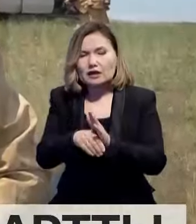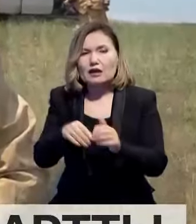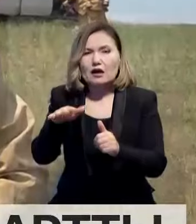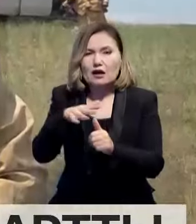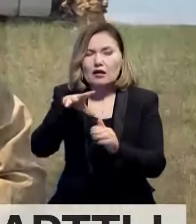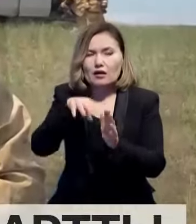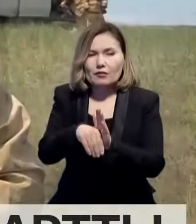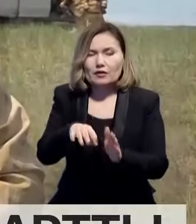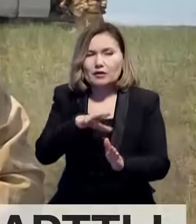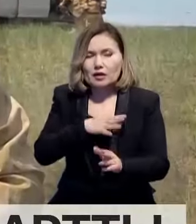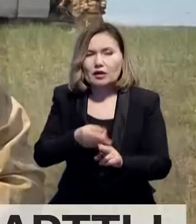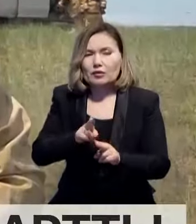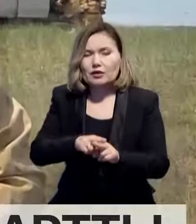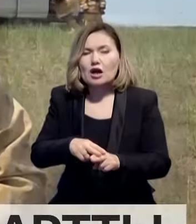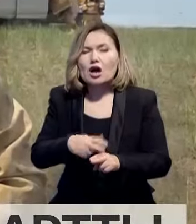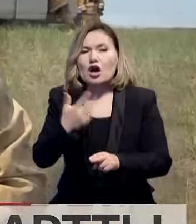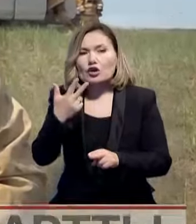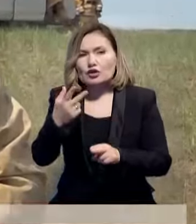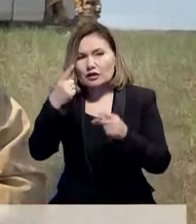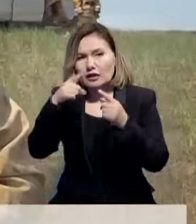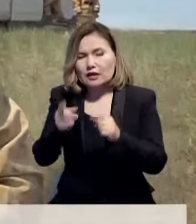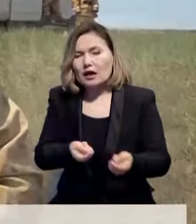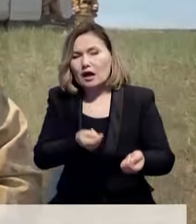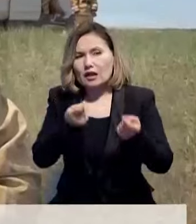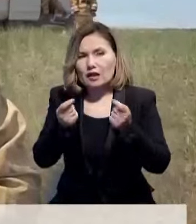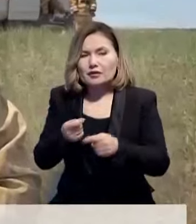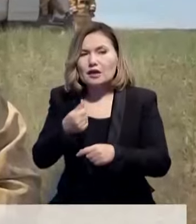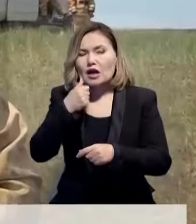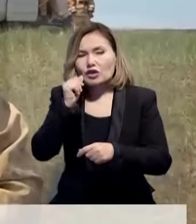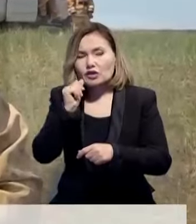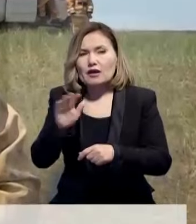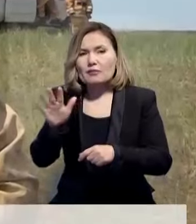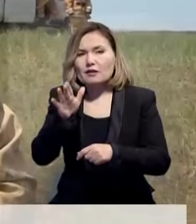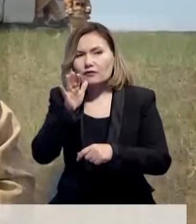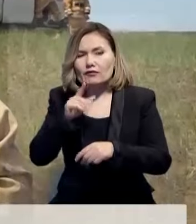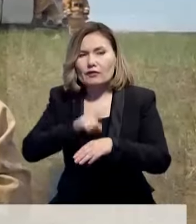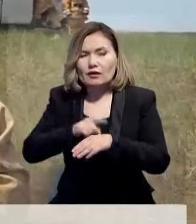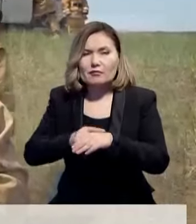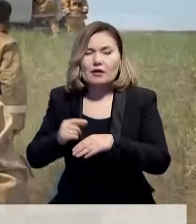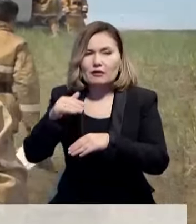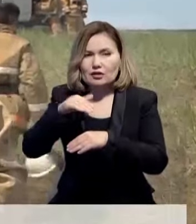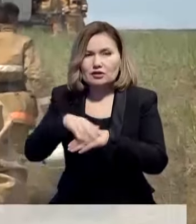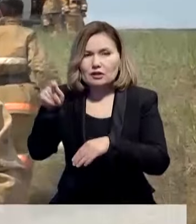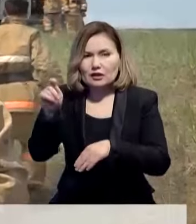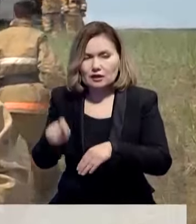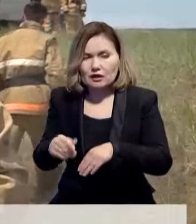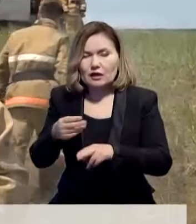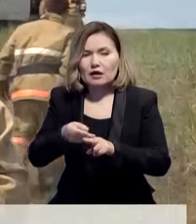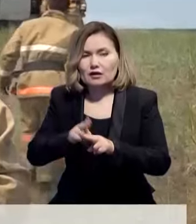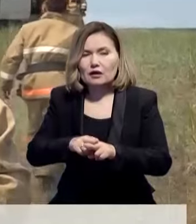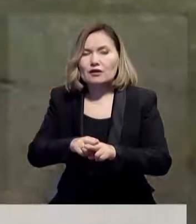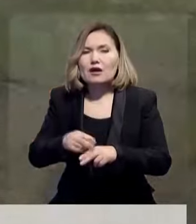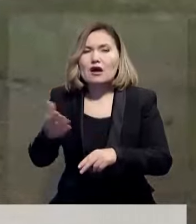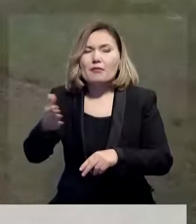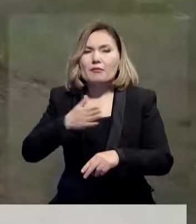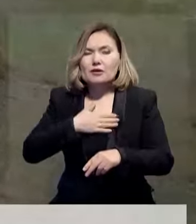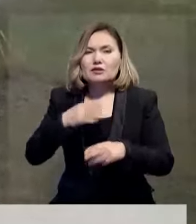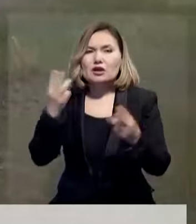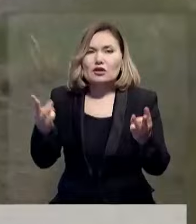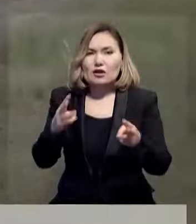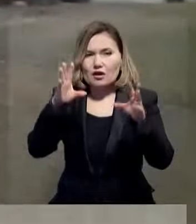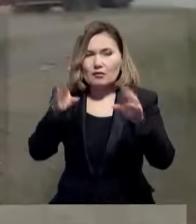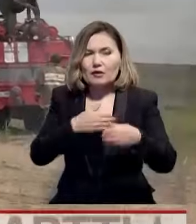3 техниканы бөліп осы жаққа келдік. Кеше сағат кешке 5-те келдік осы жерге. Сонымен сразу боевой участокқа жіберді бізді. Желге